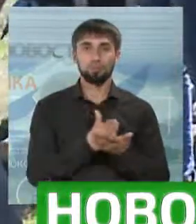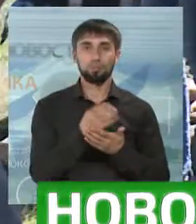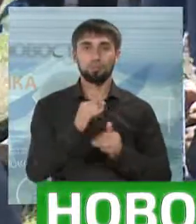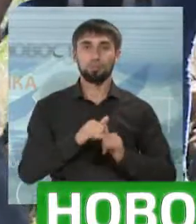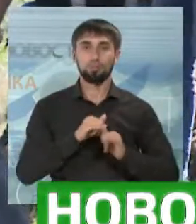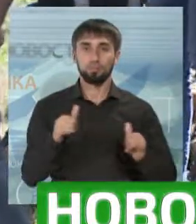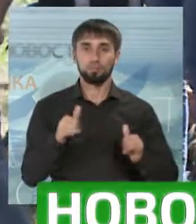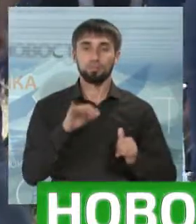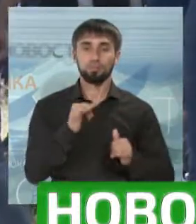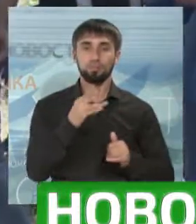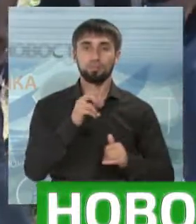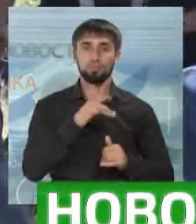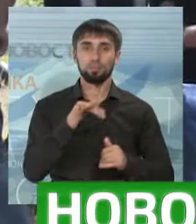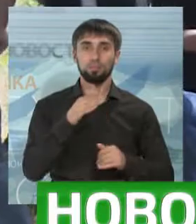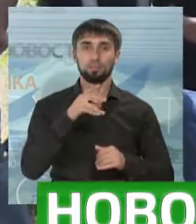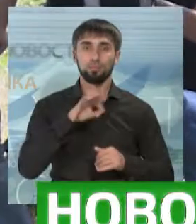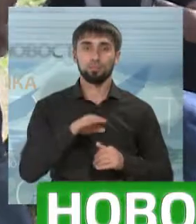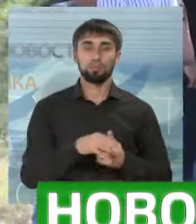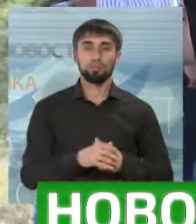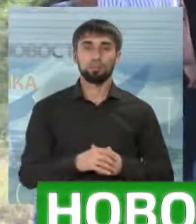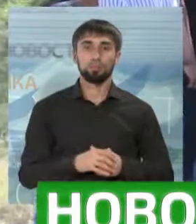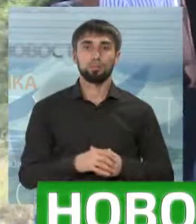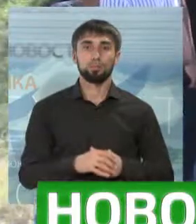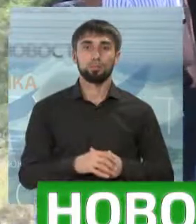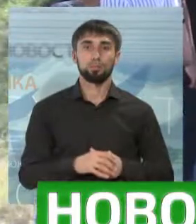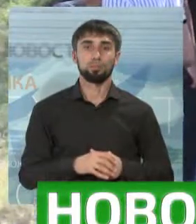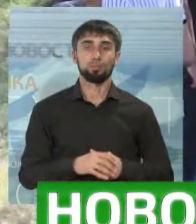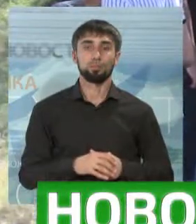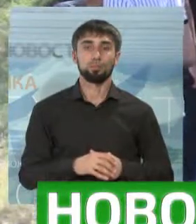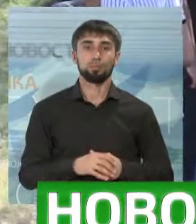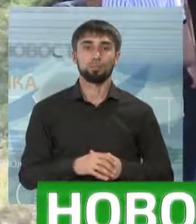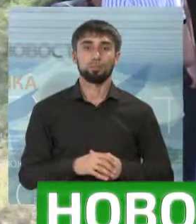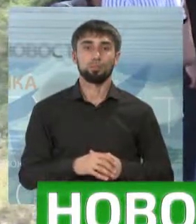организация патриотического слета. Тамара Хшагульгова, Акрамат Досхоев, Новости 24.